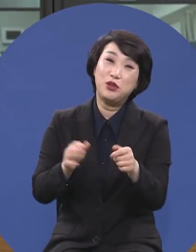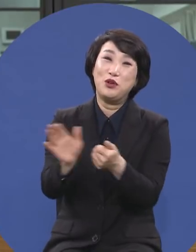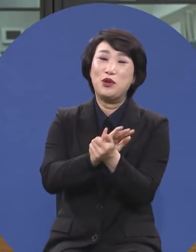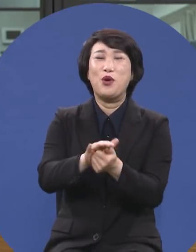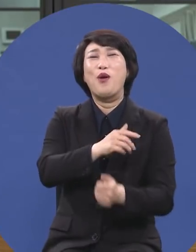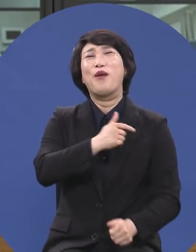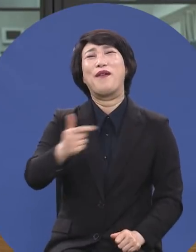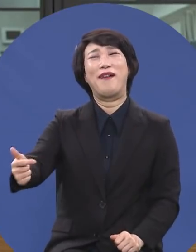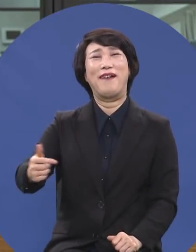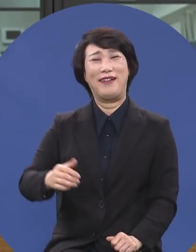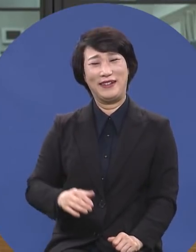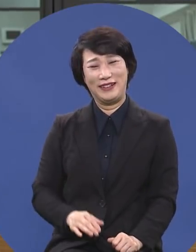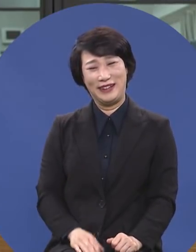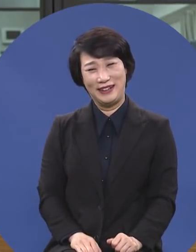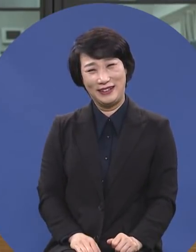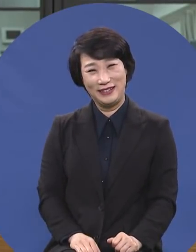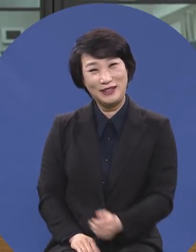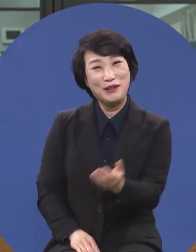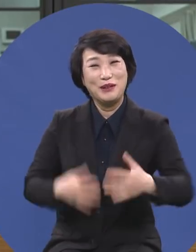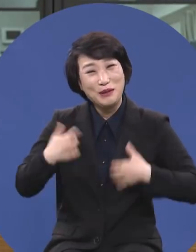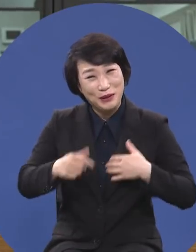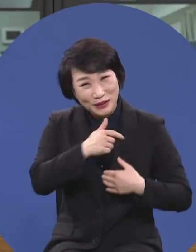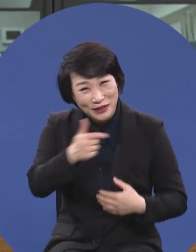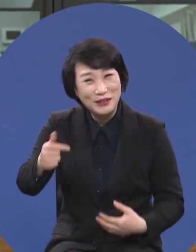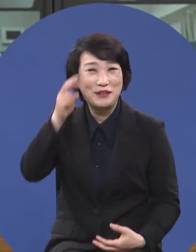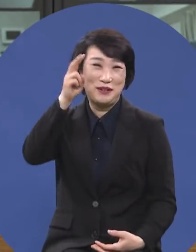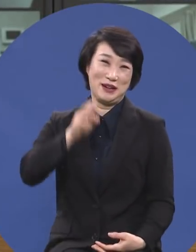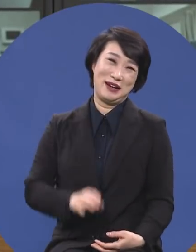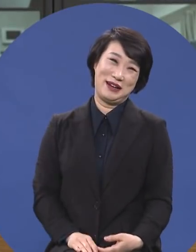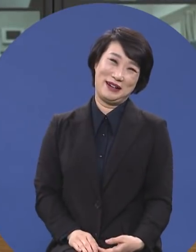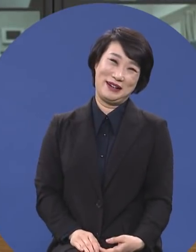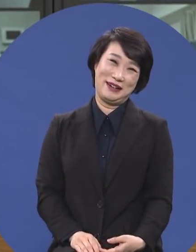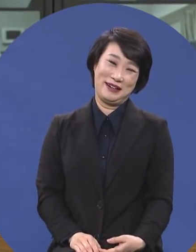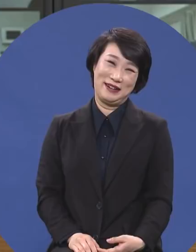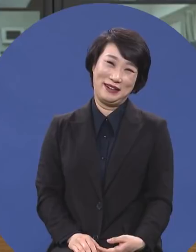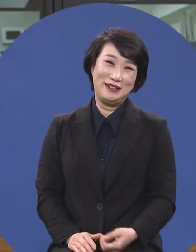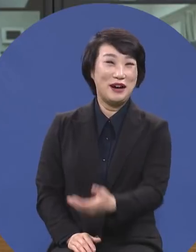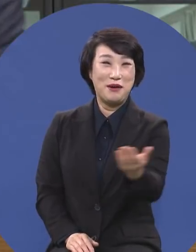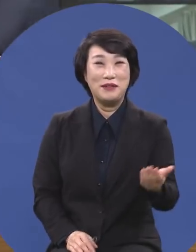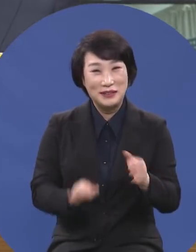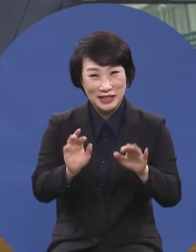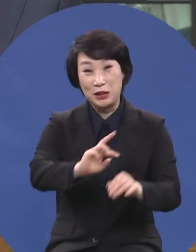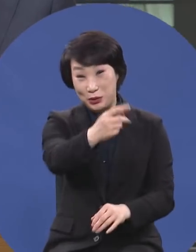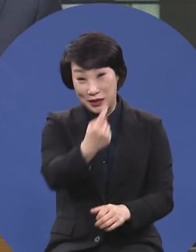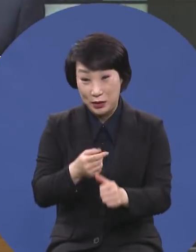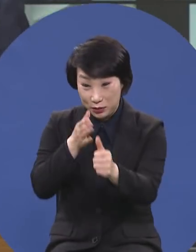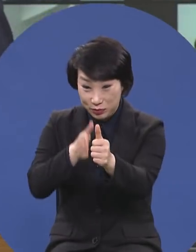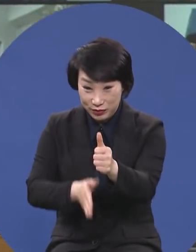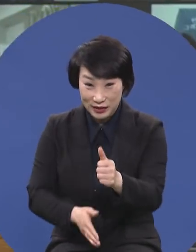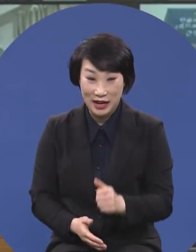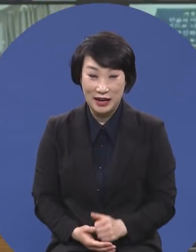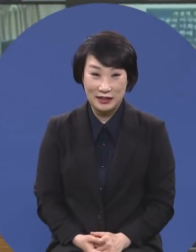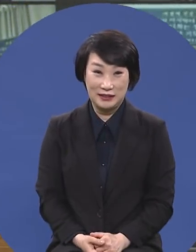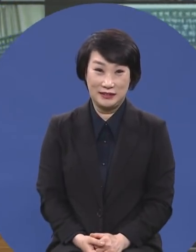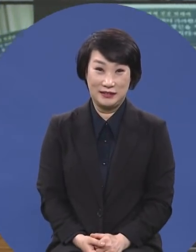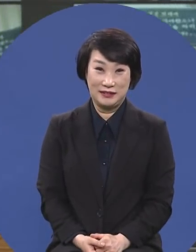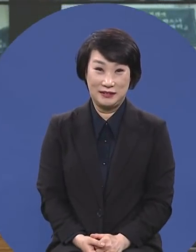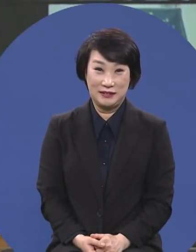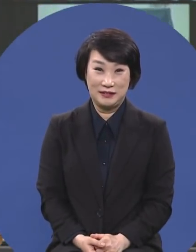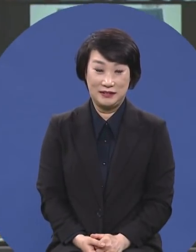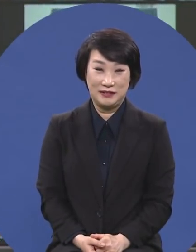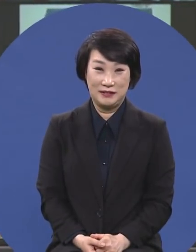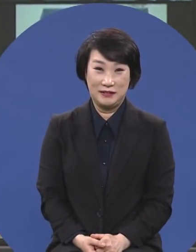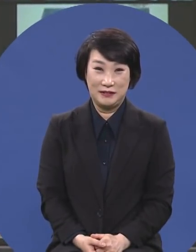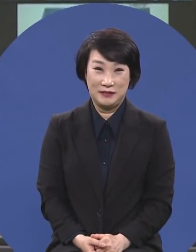얼마나 컸습니까? 그 기쁨이 얼마나 컸습니까? 그래서 돌아오라는 거예요. 예.